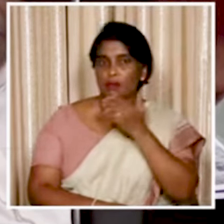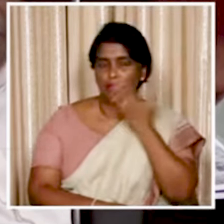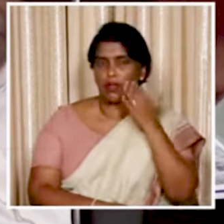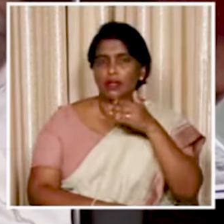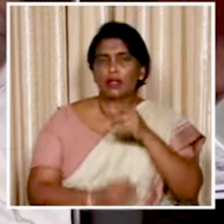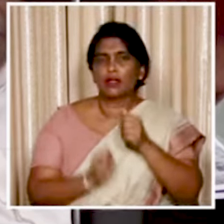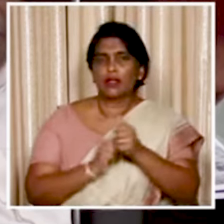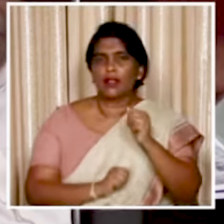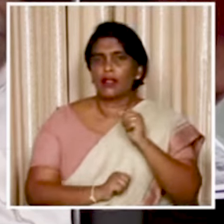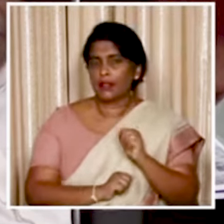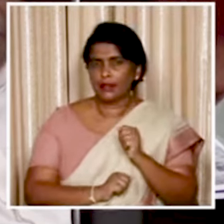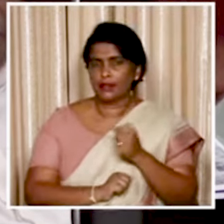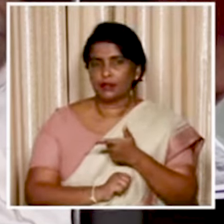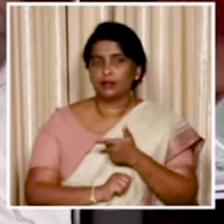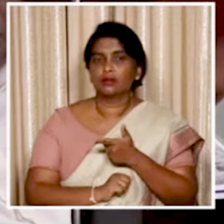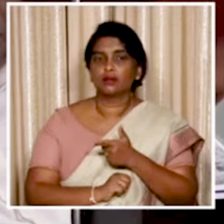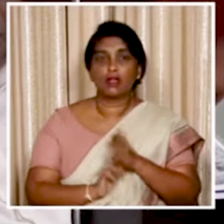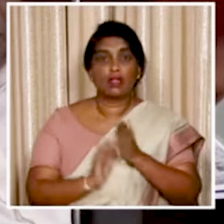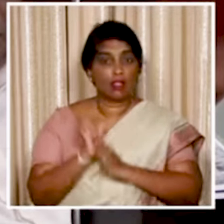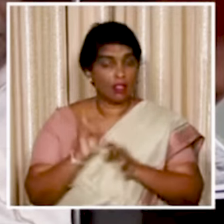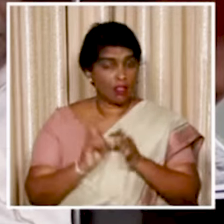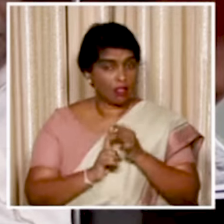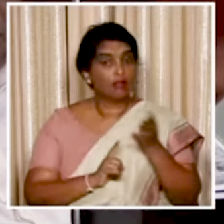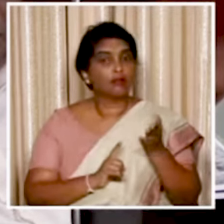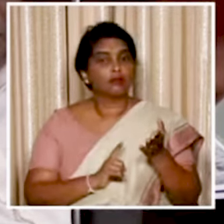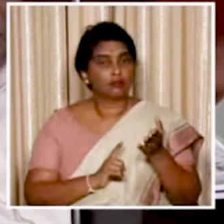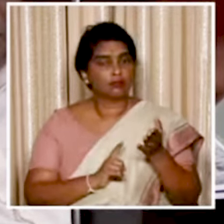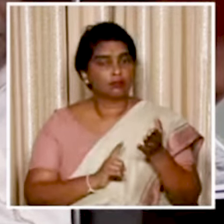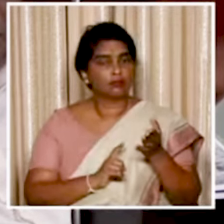මේක කෙරුවේ? එහෙම ඇමතිවරේ